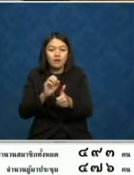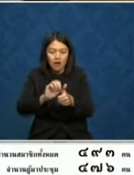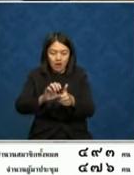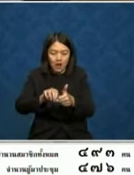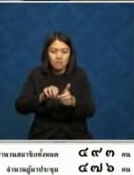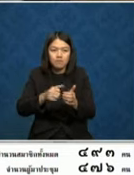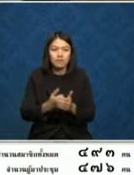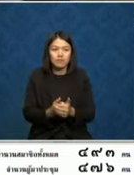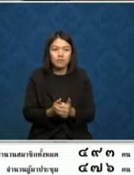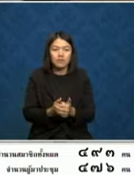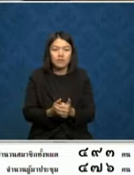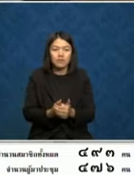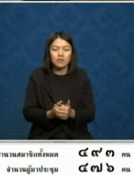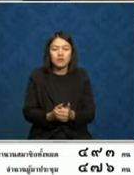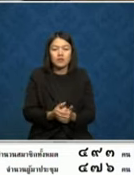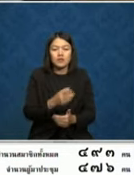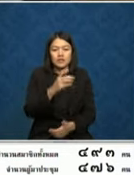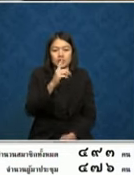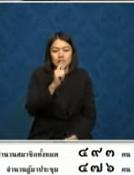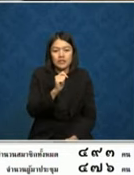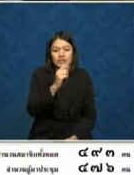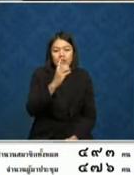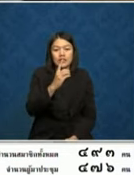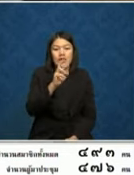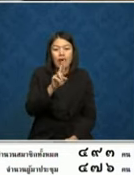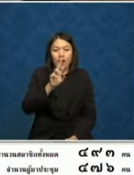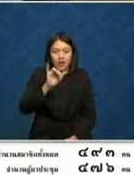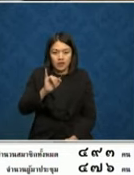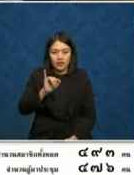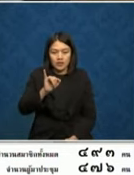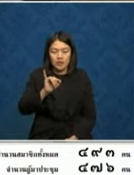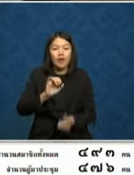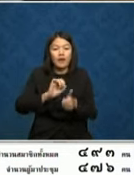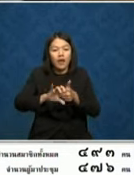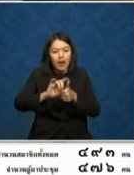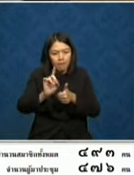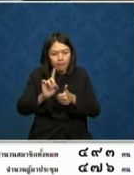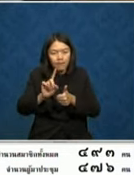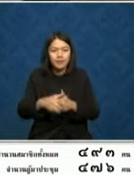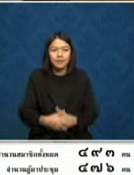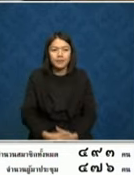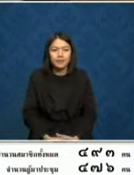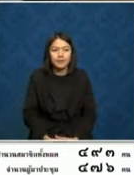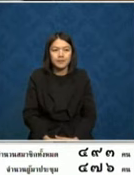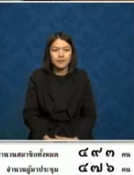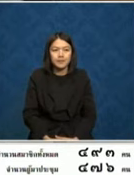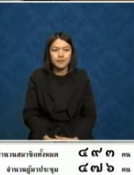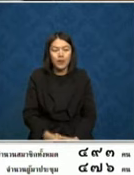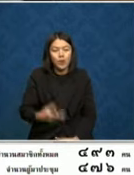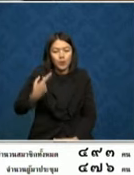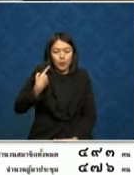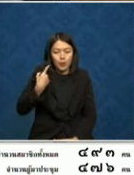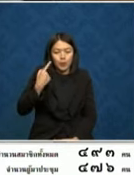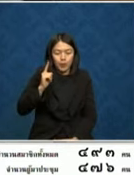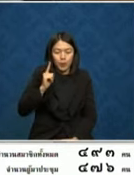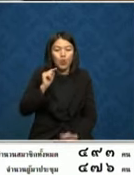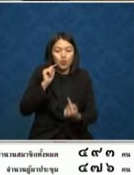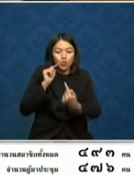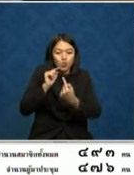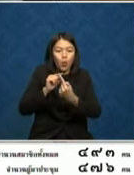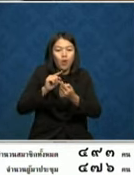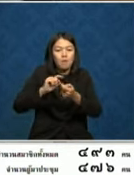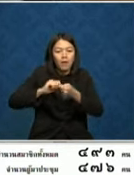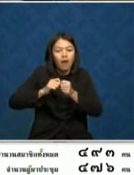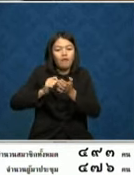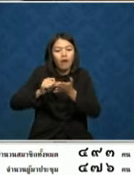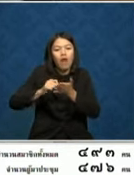ของ TDRI ว่าเขาแนะนำอะไรบ้างผมคิดว่าเป็นประโยชน์แล้วก็จะตรงเป้าในการแก้ไขปัญ